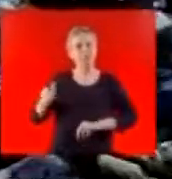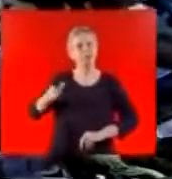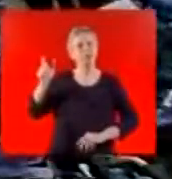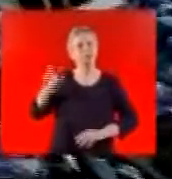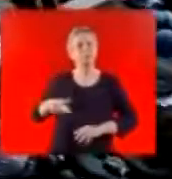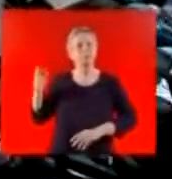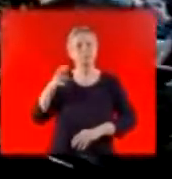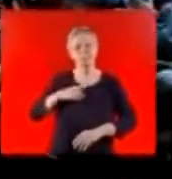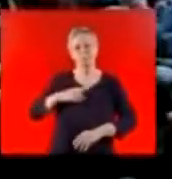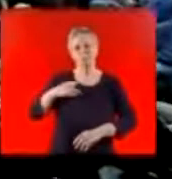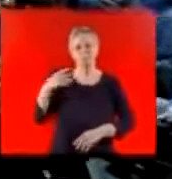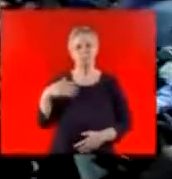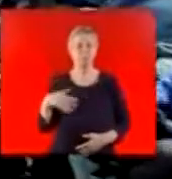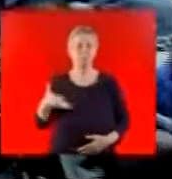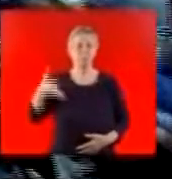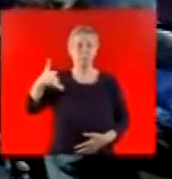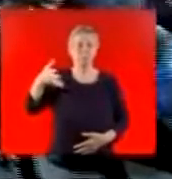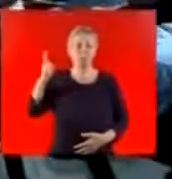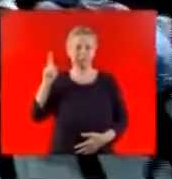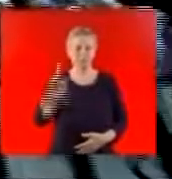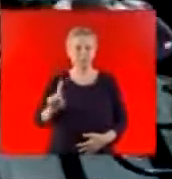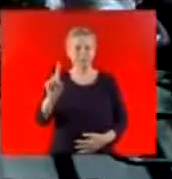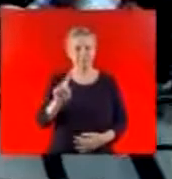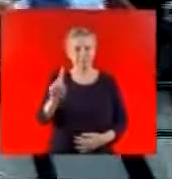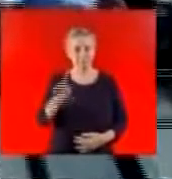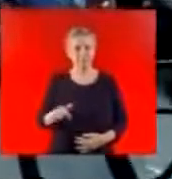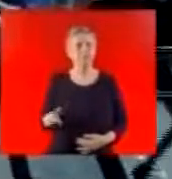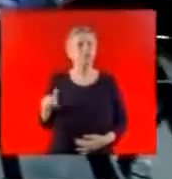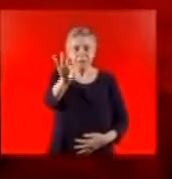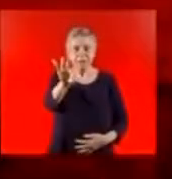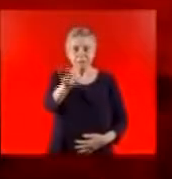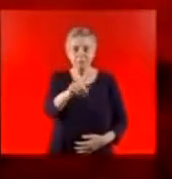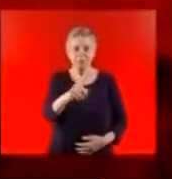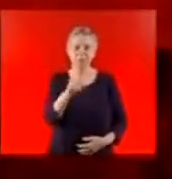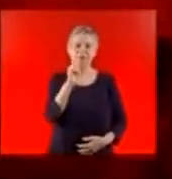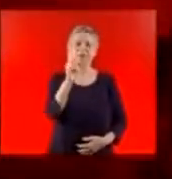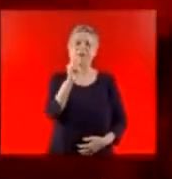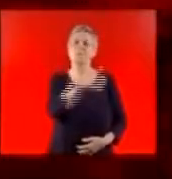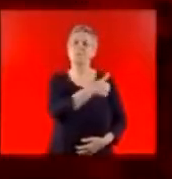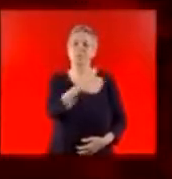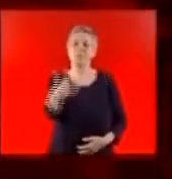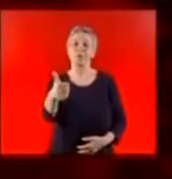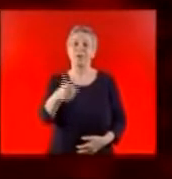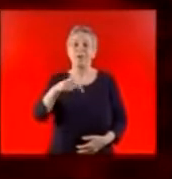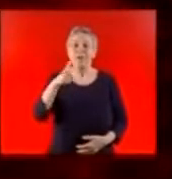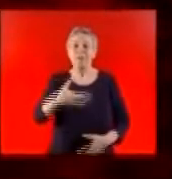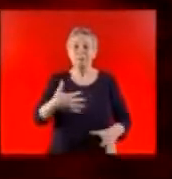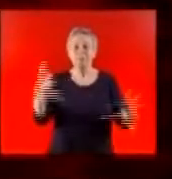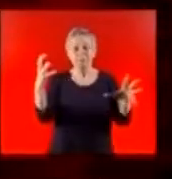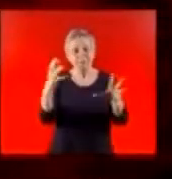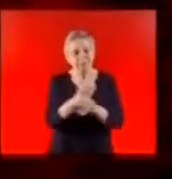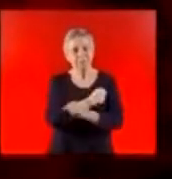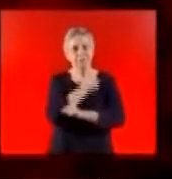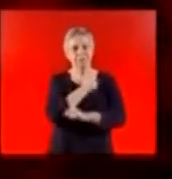οδηγήσει την κοινωνία σε απόγνωση, οργή και την κυβέρνησή του στην αρχή του τέλους, επισημένοντας ότι παρέλαβε μια χώρα απελευθερωμένη από τα